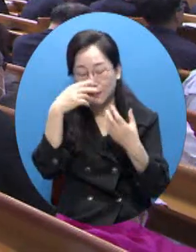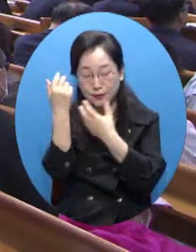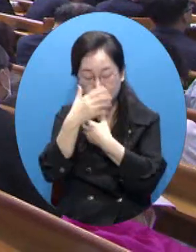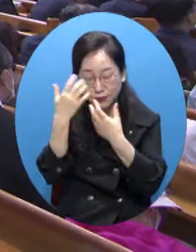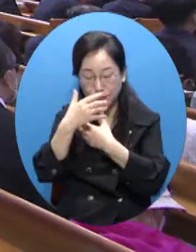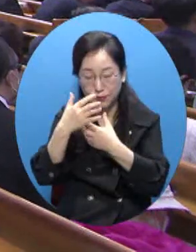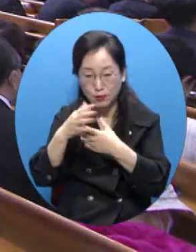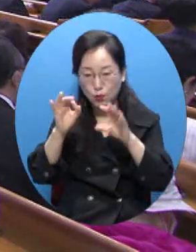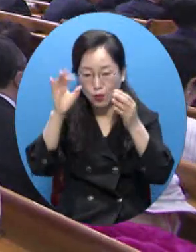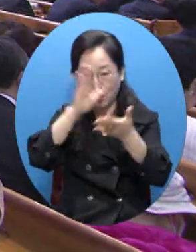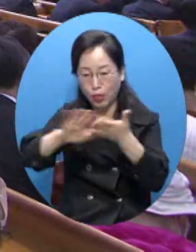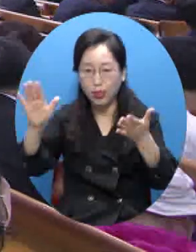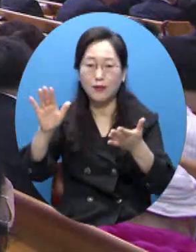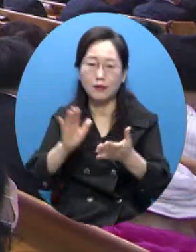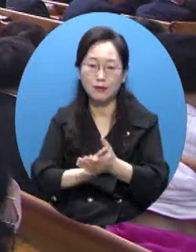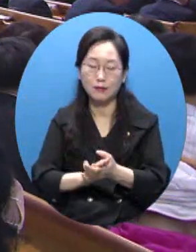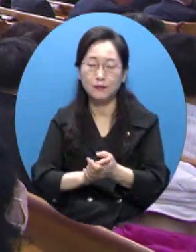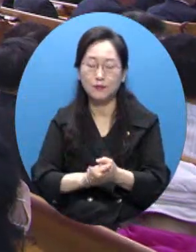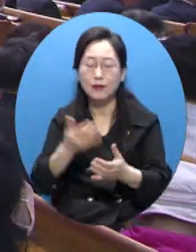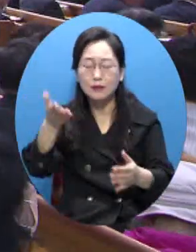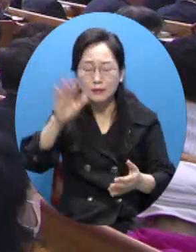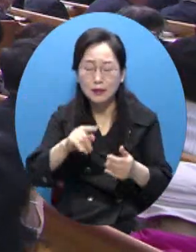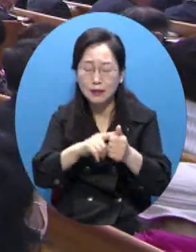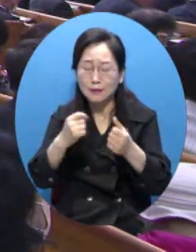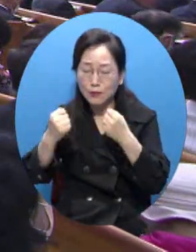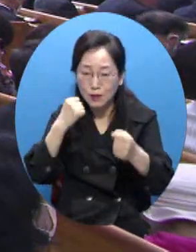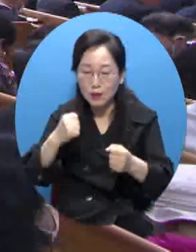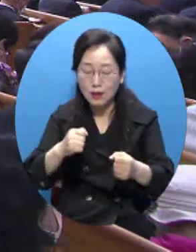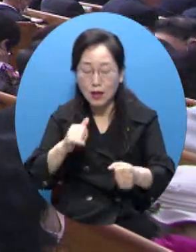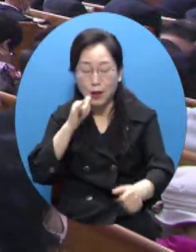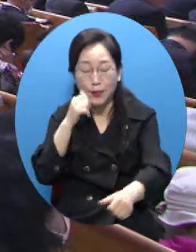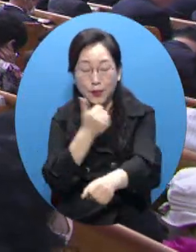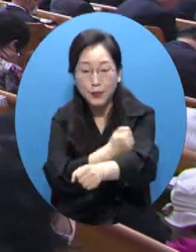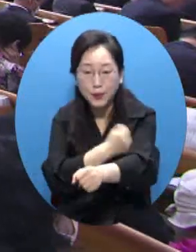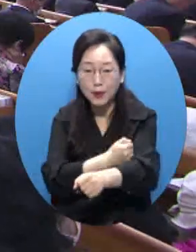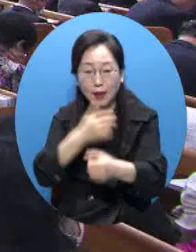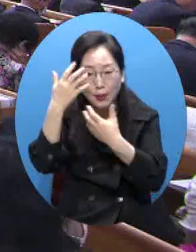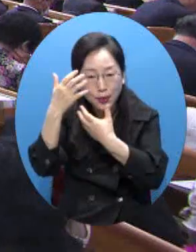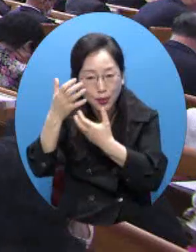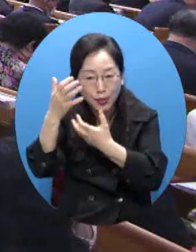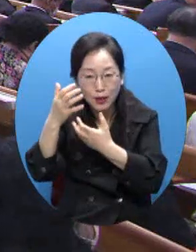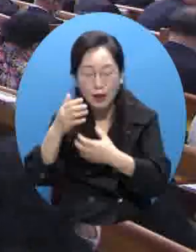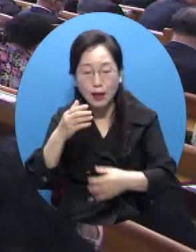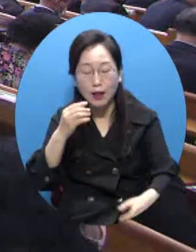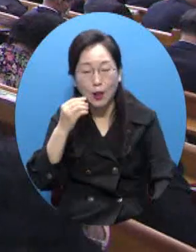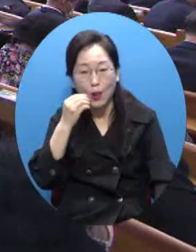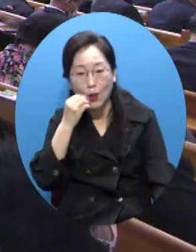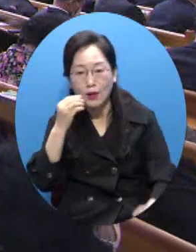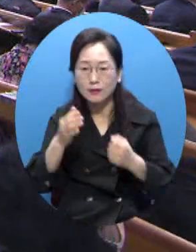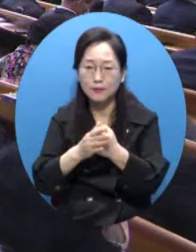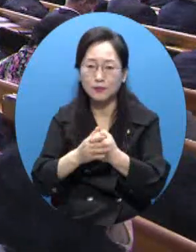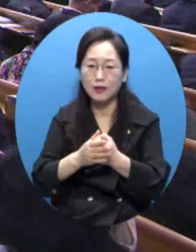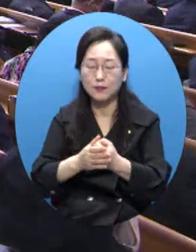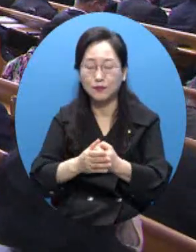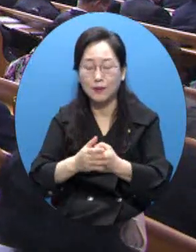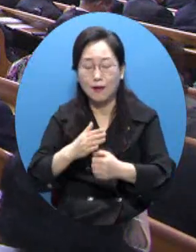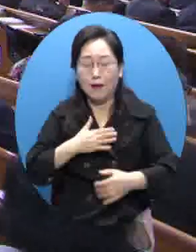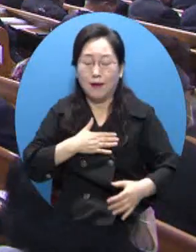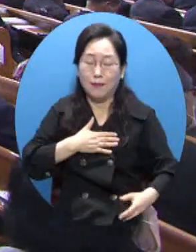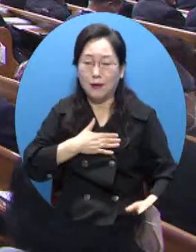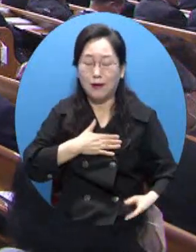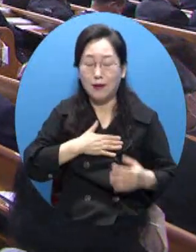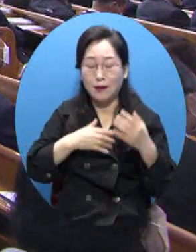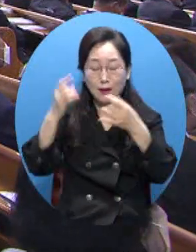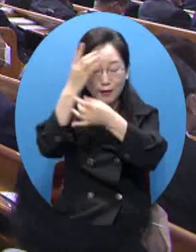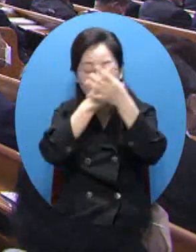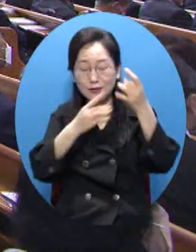다 잃어버렸습니다. 그럼에도 불구하고 마약에 취했기 때문에 마약에 중독됐기 때문에 찰나적인 엑스타시, 찰나적인 그